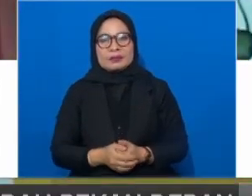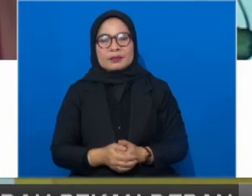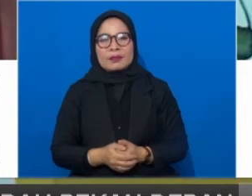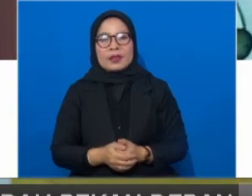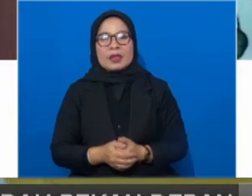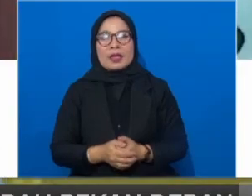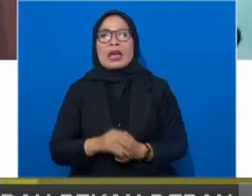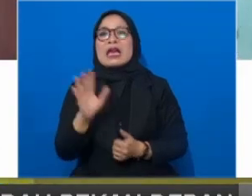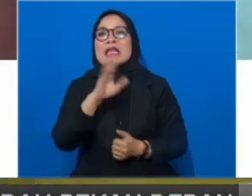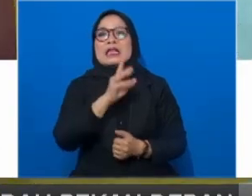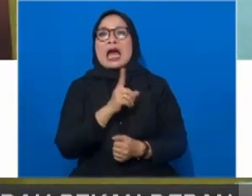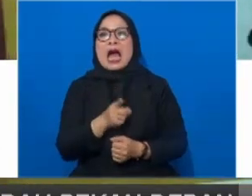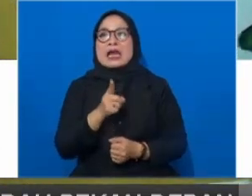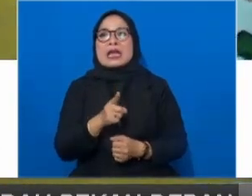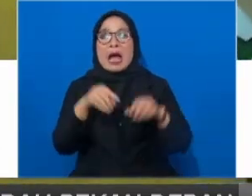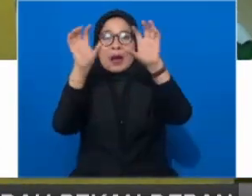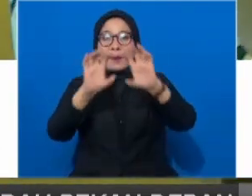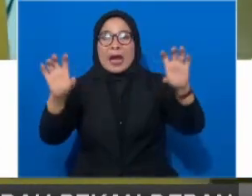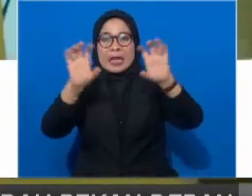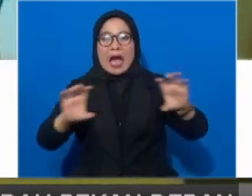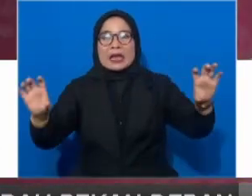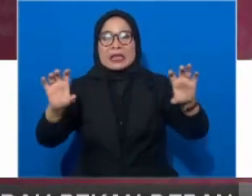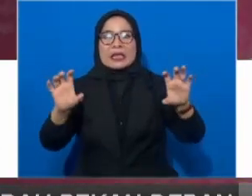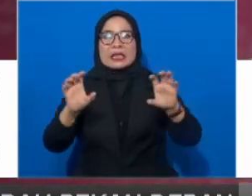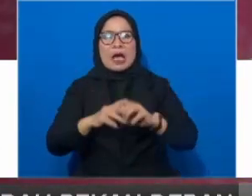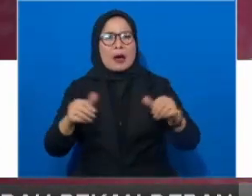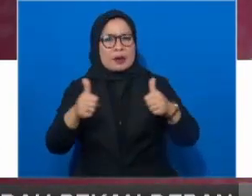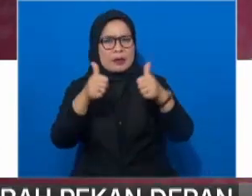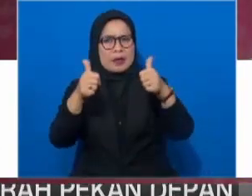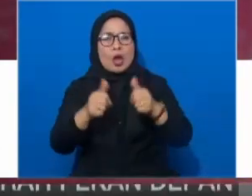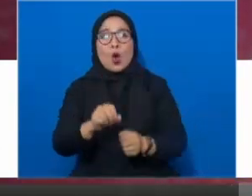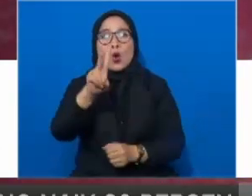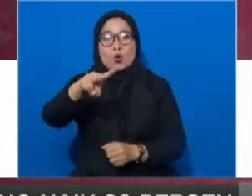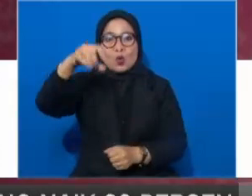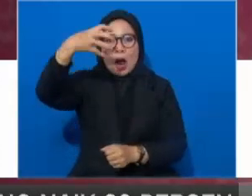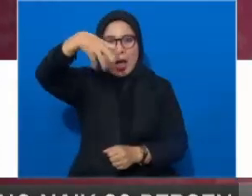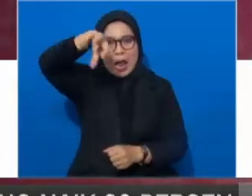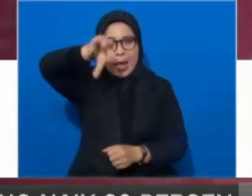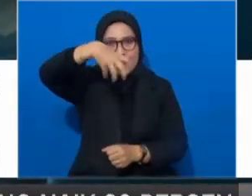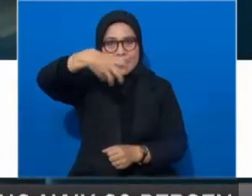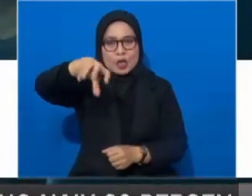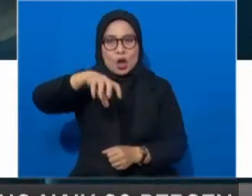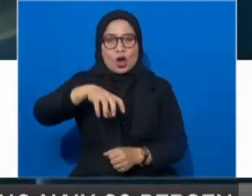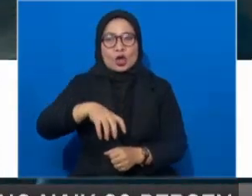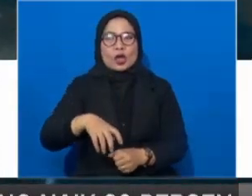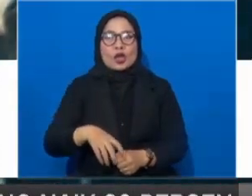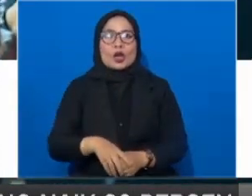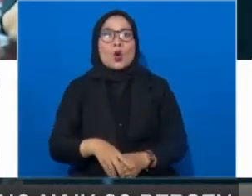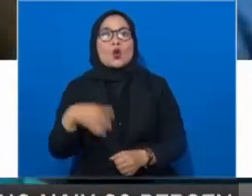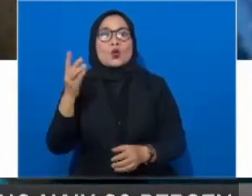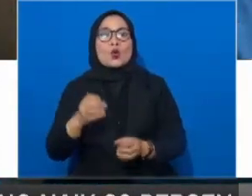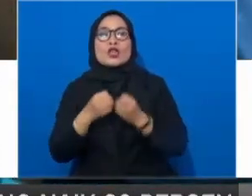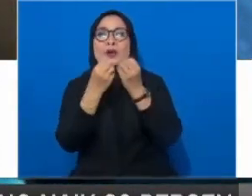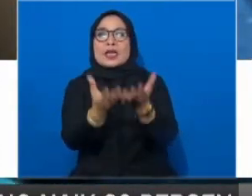Lagi-lagi, tak ada perayaan berlebihan di Kampung Sewan. Dua buah lampion yang digunakan adalah lampion pemberian kelenteng lain